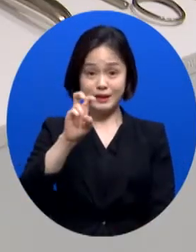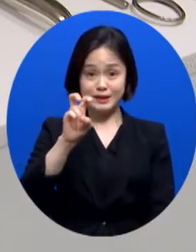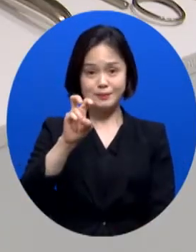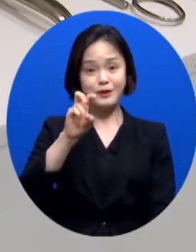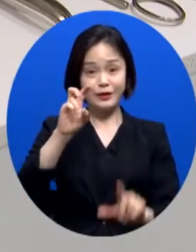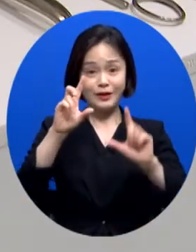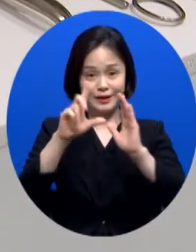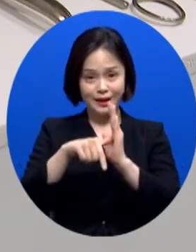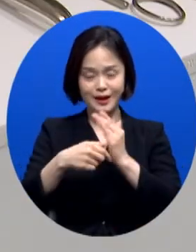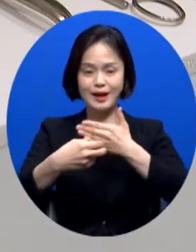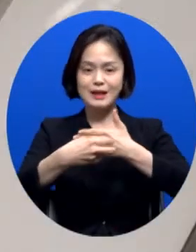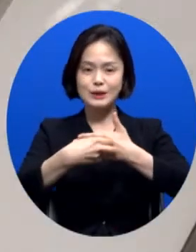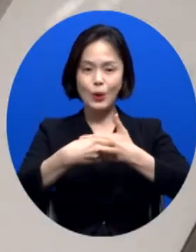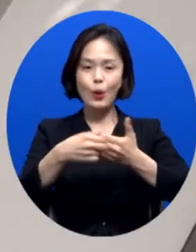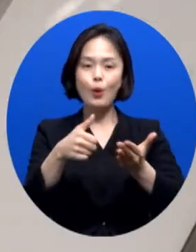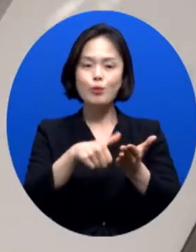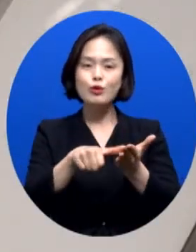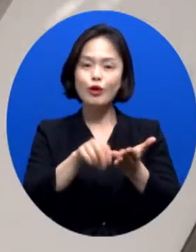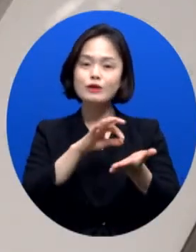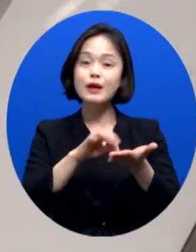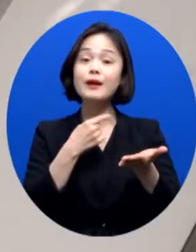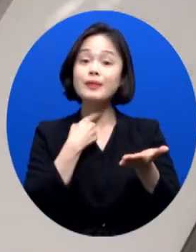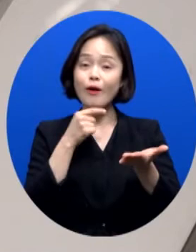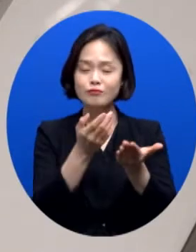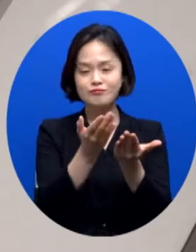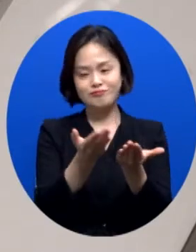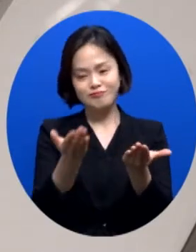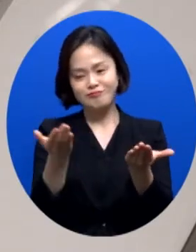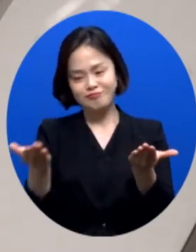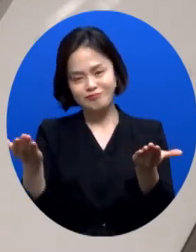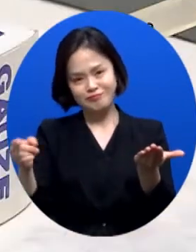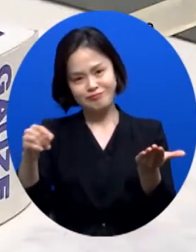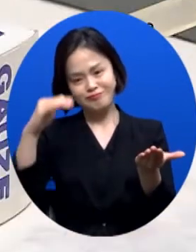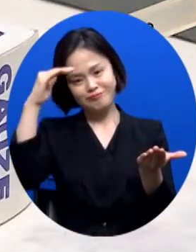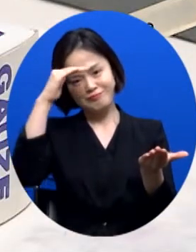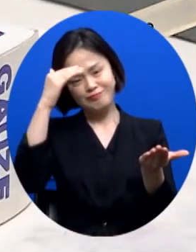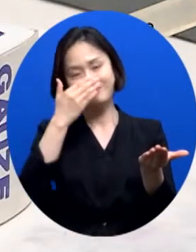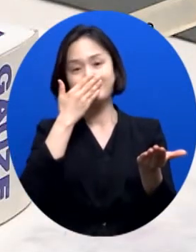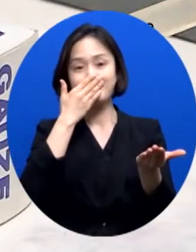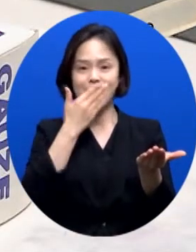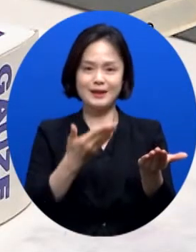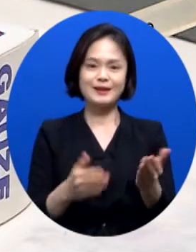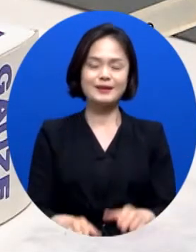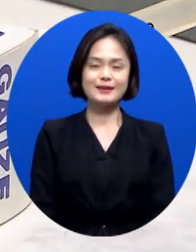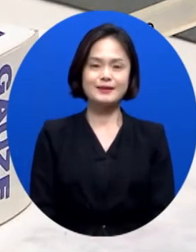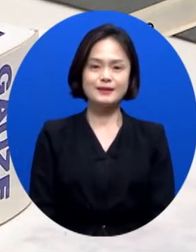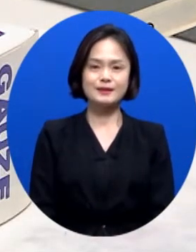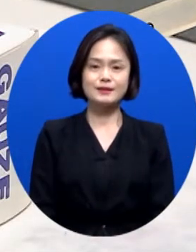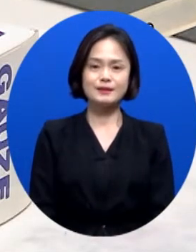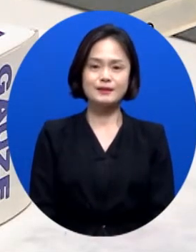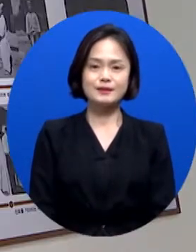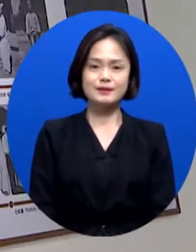30년대 사용한 의료기기와 의료품 등 한국 근대 의료사를 엿볼 수 있는 자료들이 전시되어